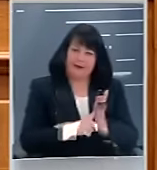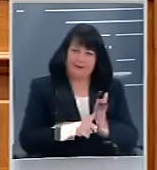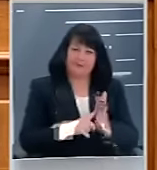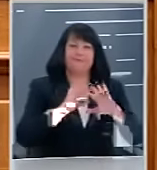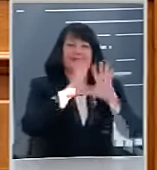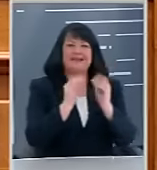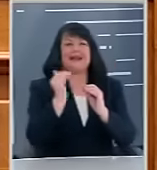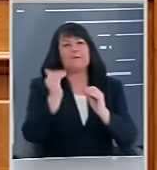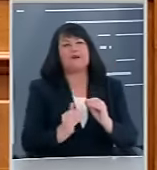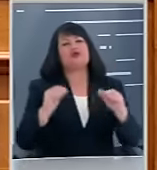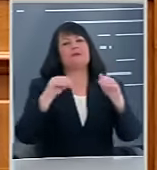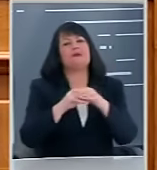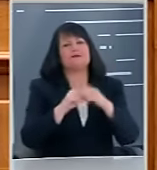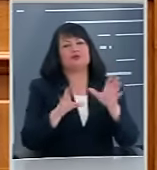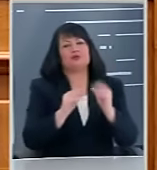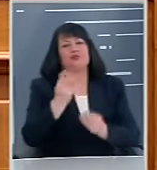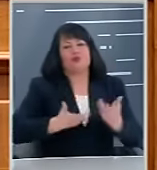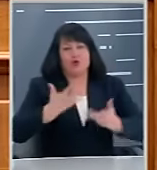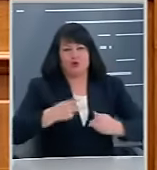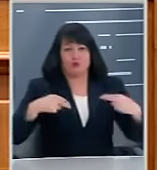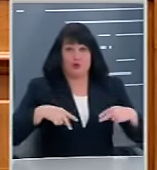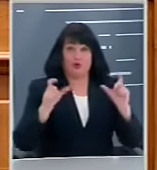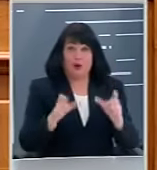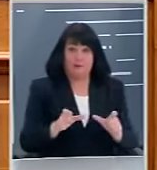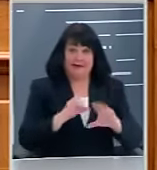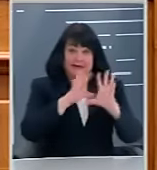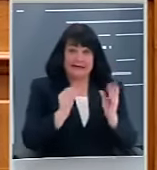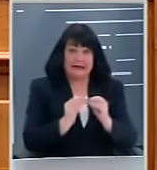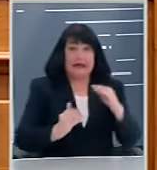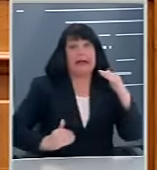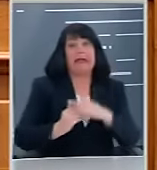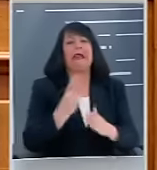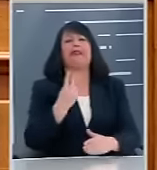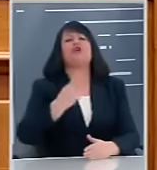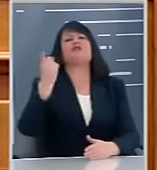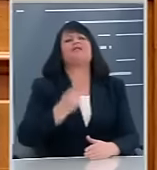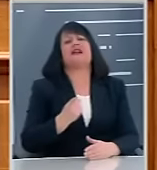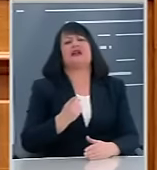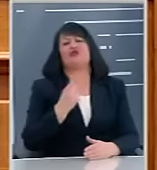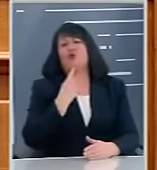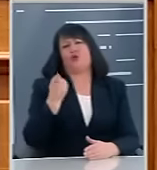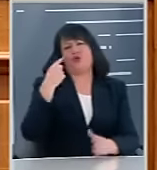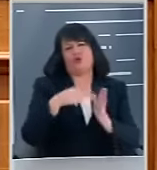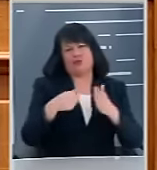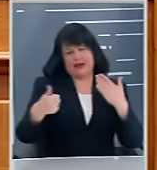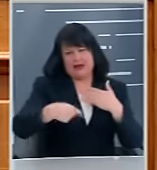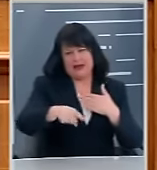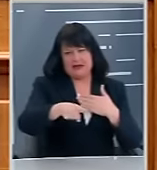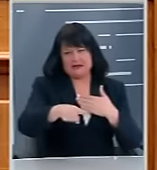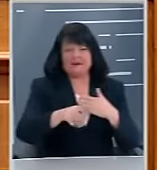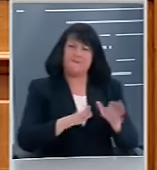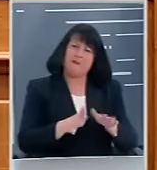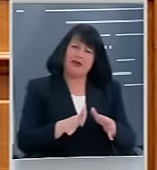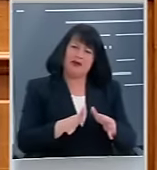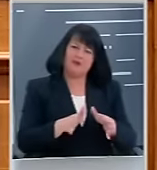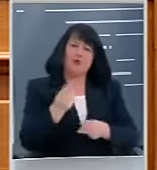συνολική μείωση των πιστώσεων του προϋπολογισμού του Υπουργείου Εθνικής Άμυνας δεν ξεπερνά το 2% σχέση με το 2016, συνεκτιμένο πάντα των